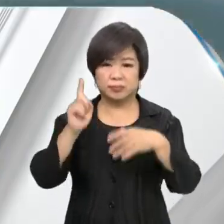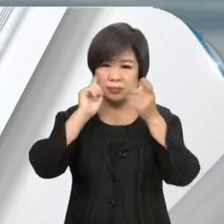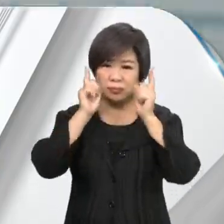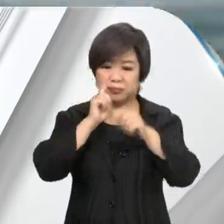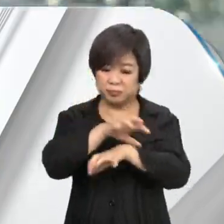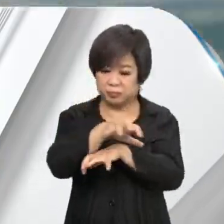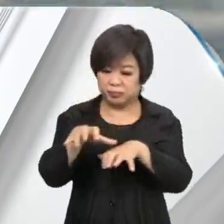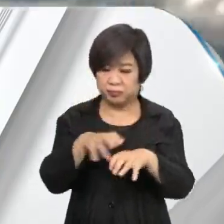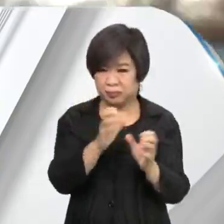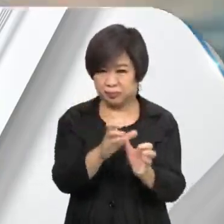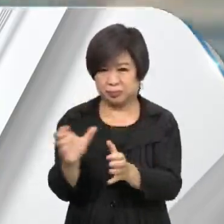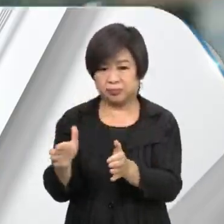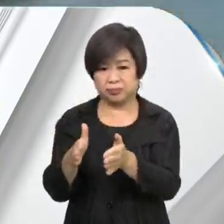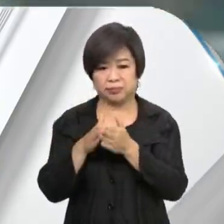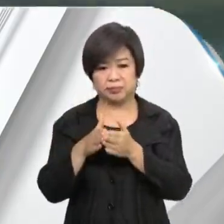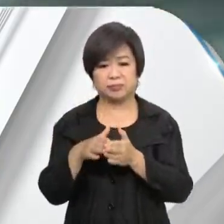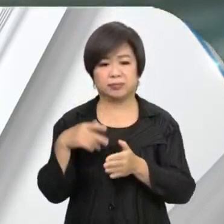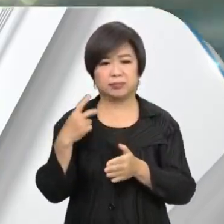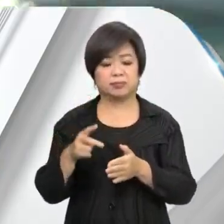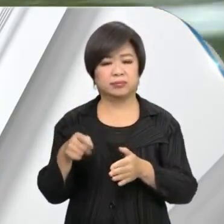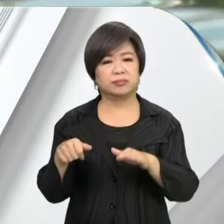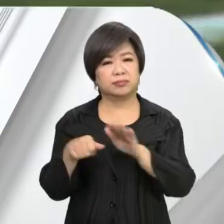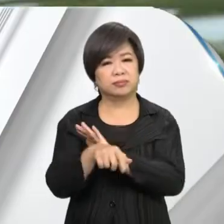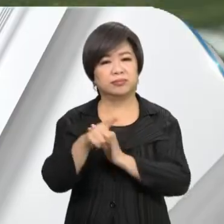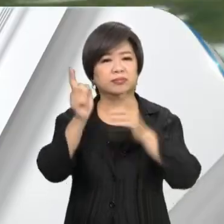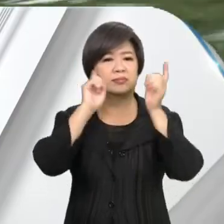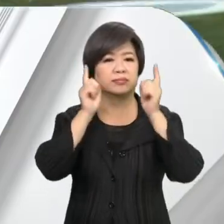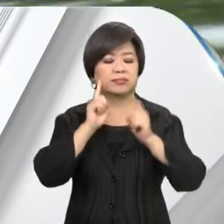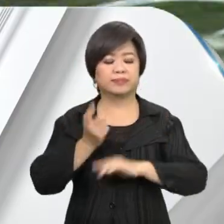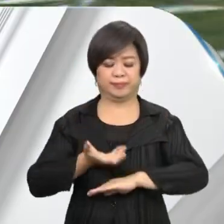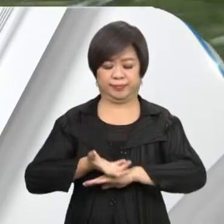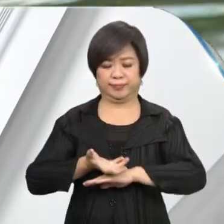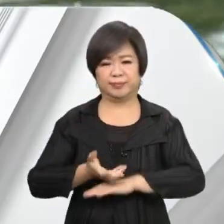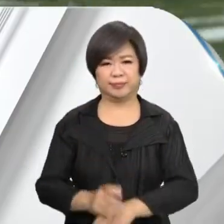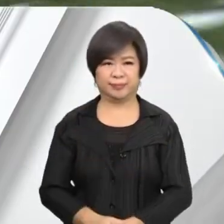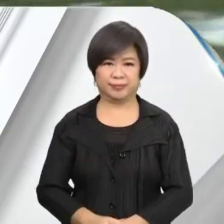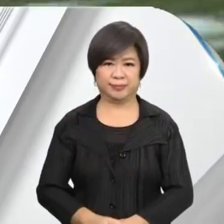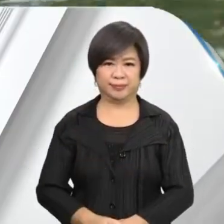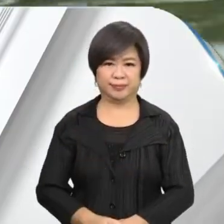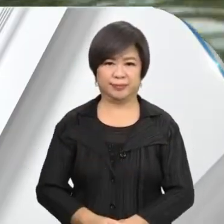本民众都要重新的发水库安全的高水。下个新闻陈桂明，台东报道。